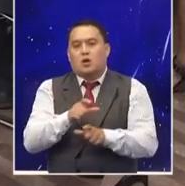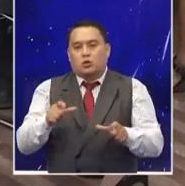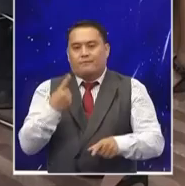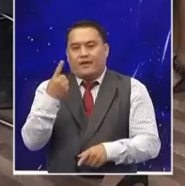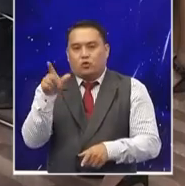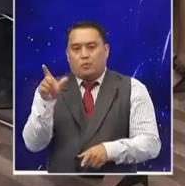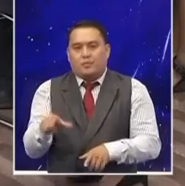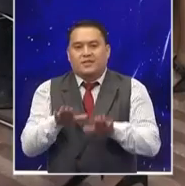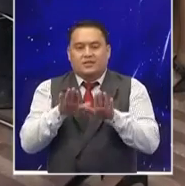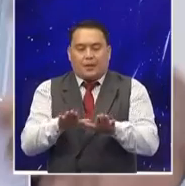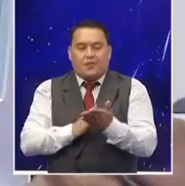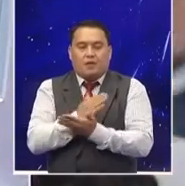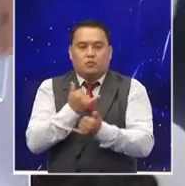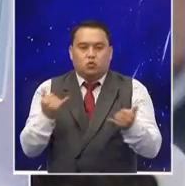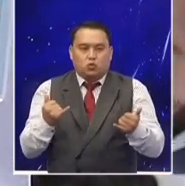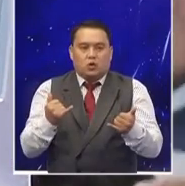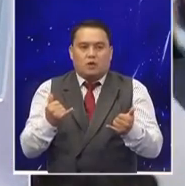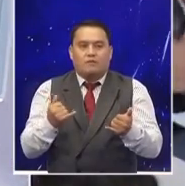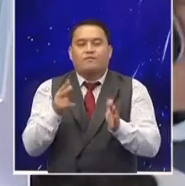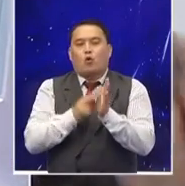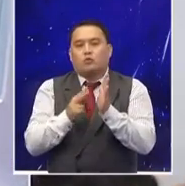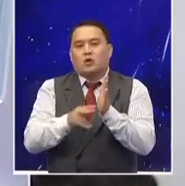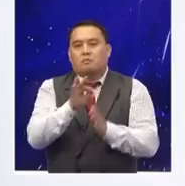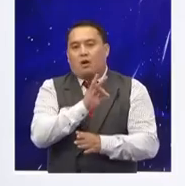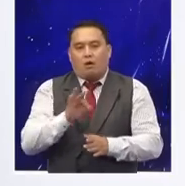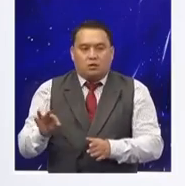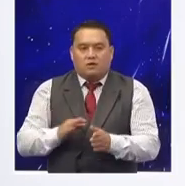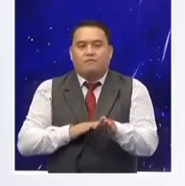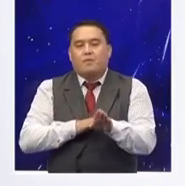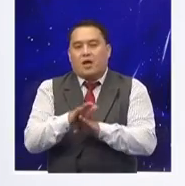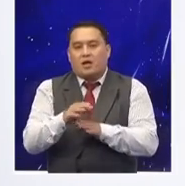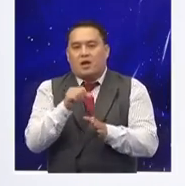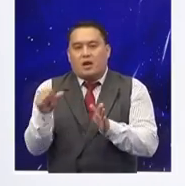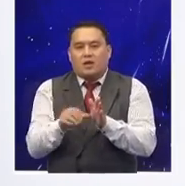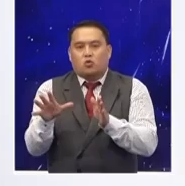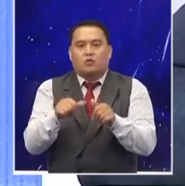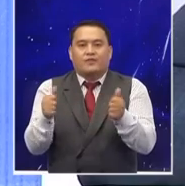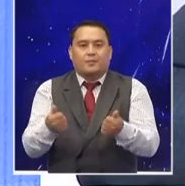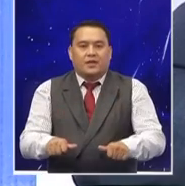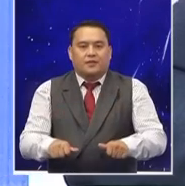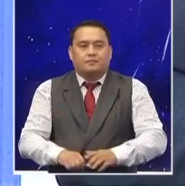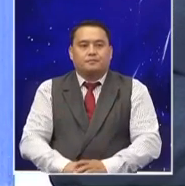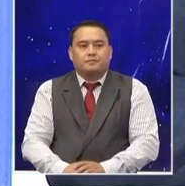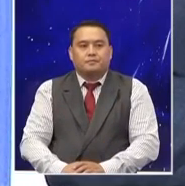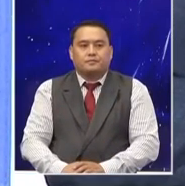принципу одного окна вина их доля а это 80 процентов осуществляется в электронном формате